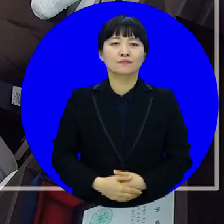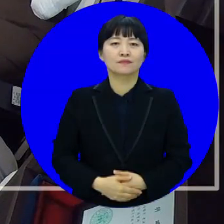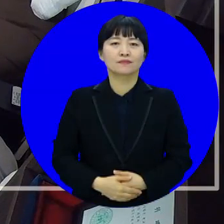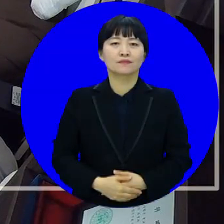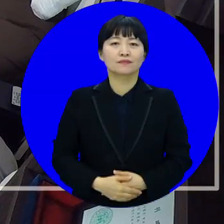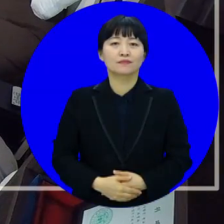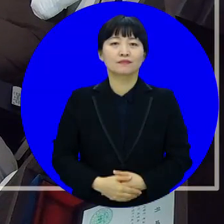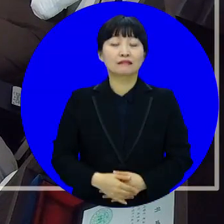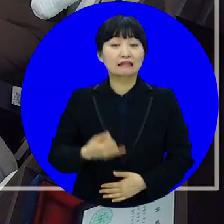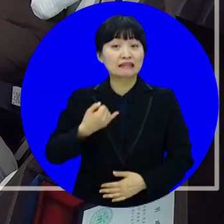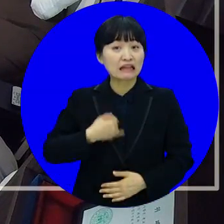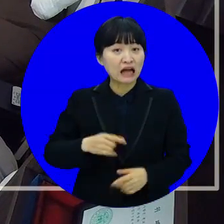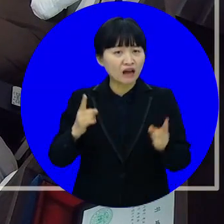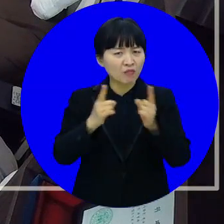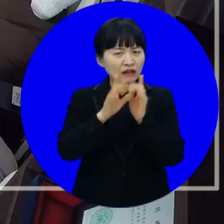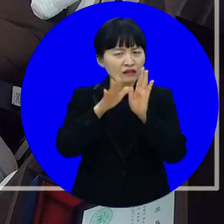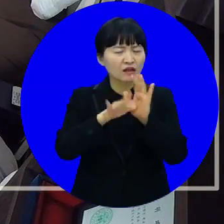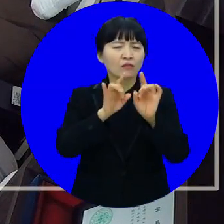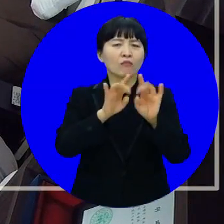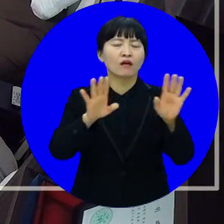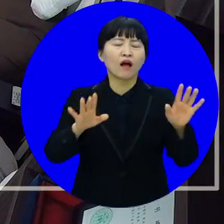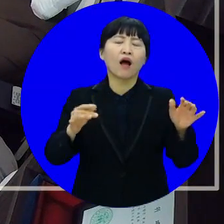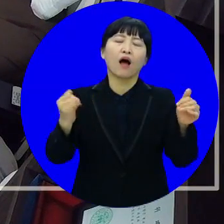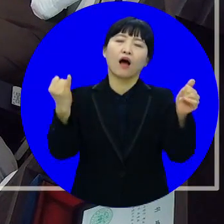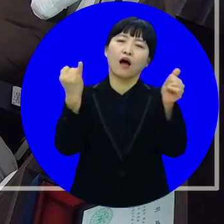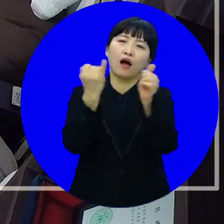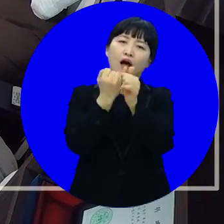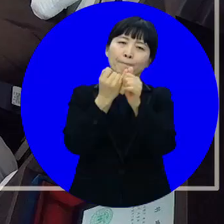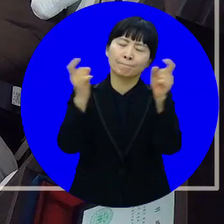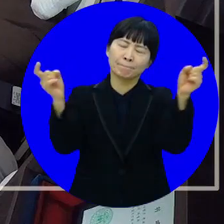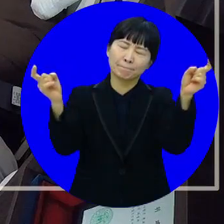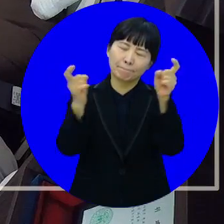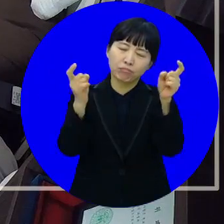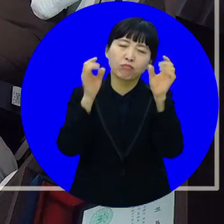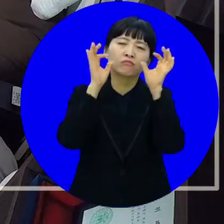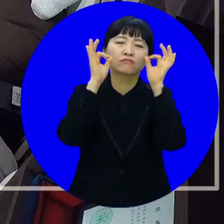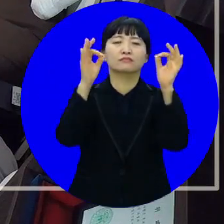미나는 면접 교섭 때마다 이런 부모의 싸움을 지켜봤습니다.